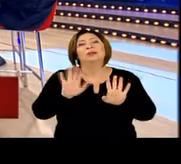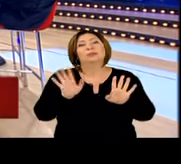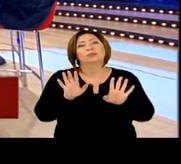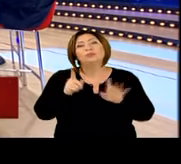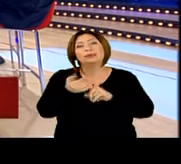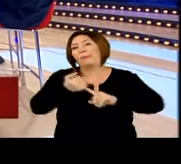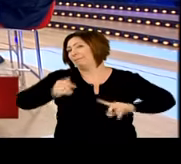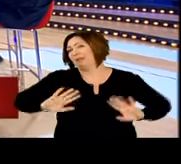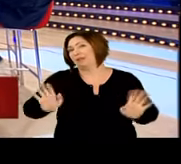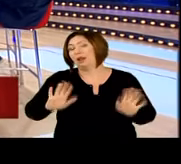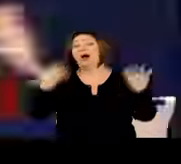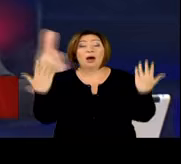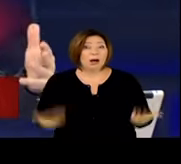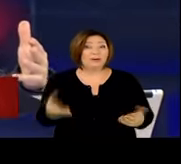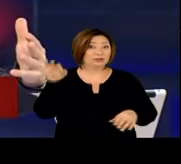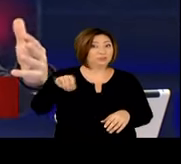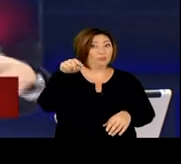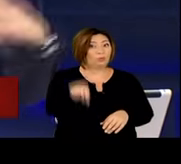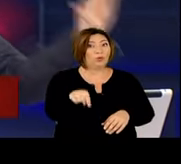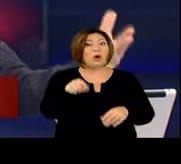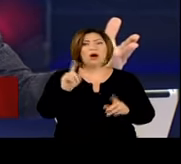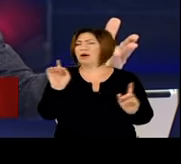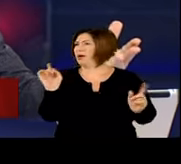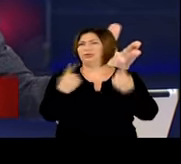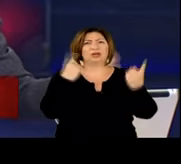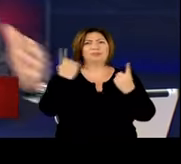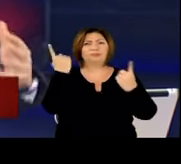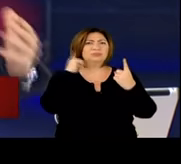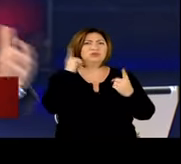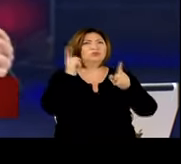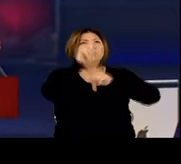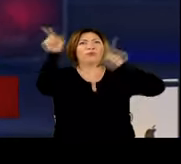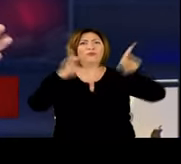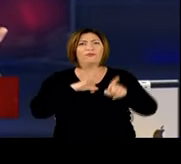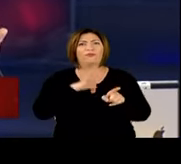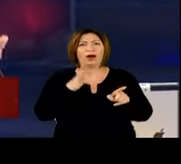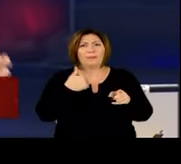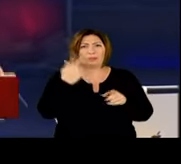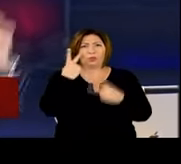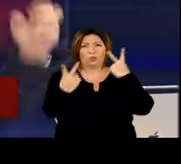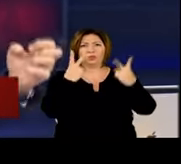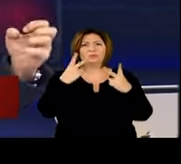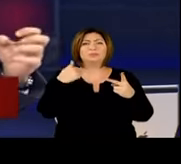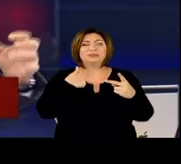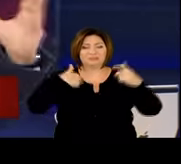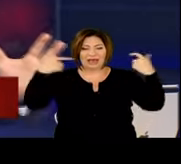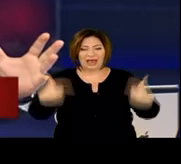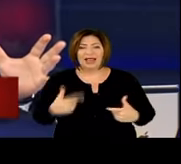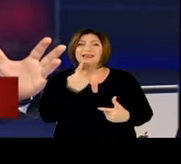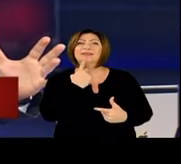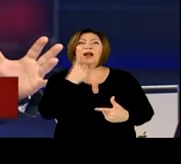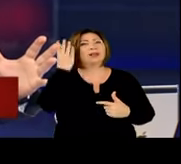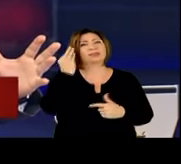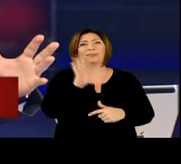çıkar. Tabii. Ama şimdi bu acayip revaçta birçok yerde. Yani biz, benim gördüğüm şu, biz yerel tatları daha